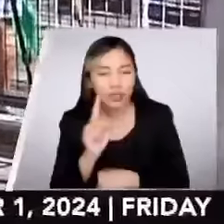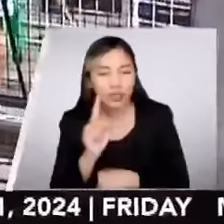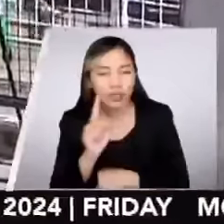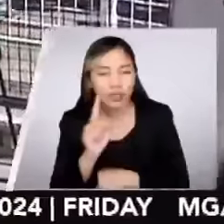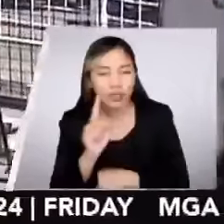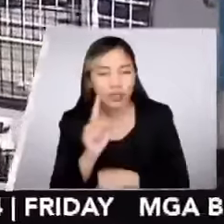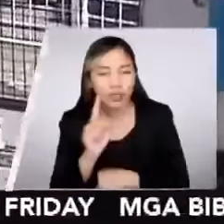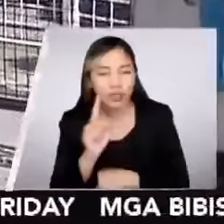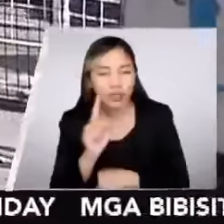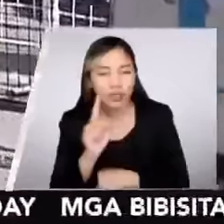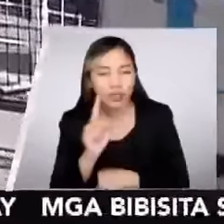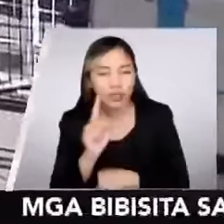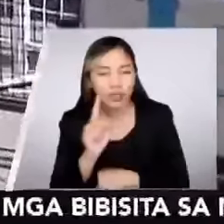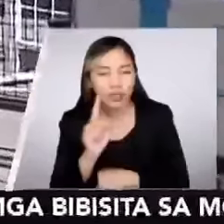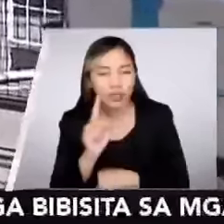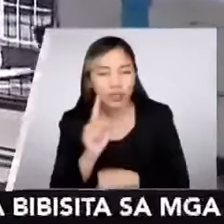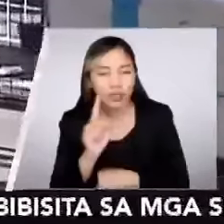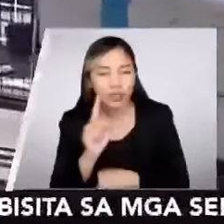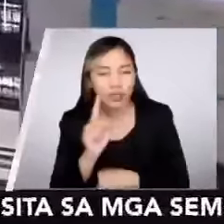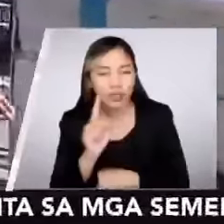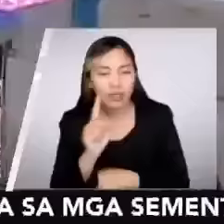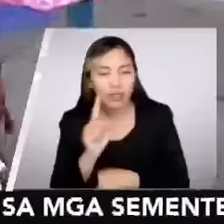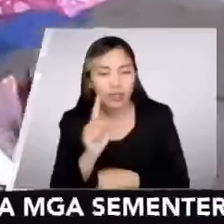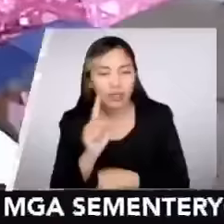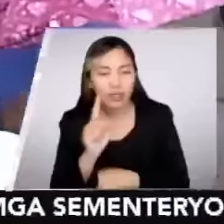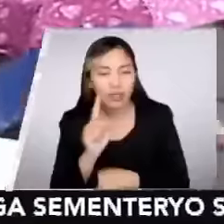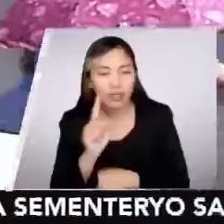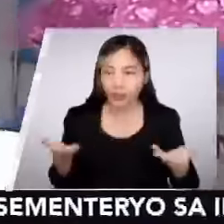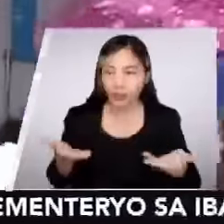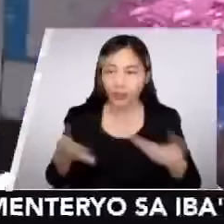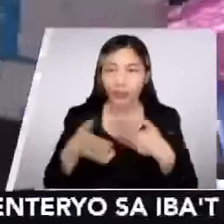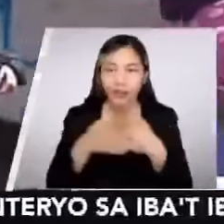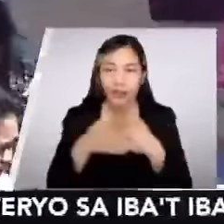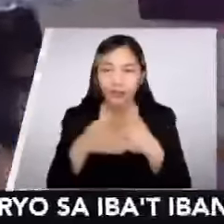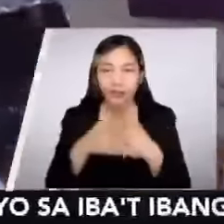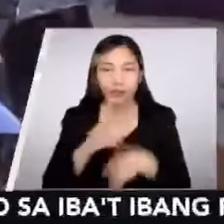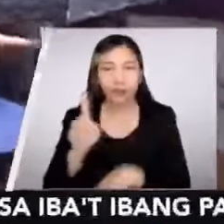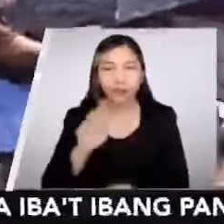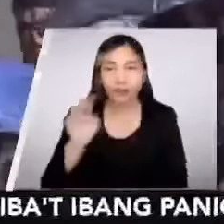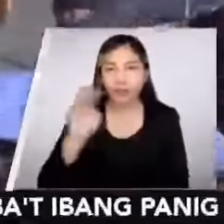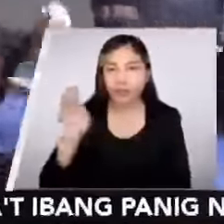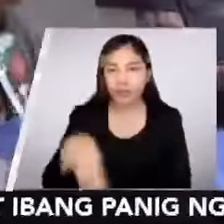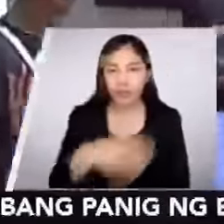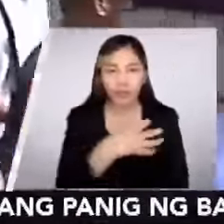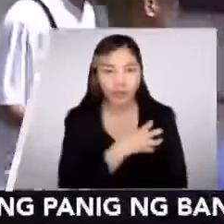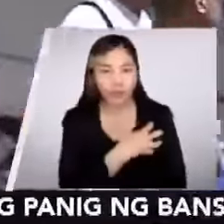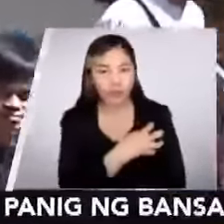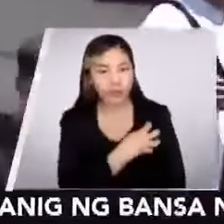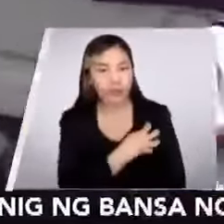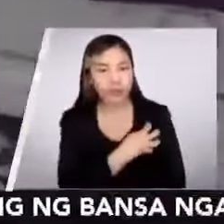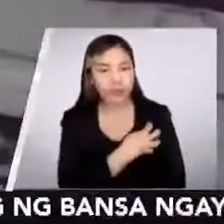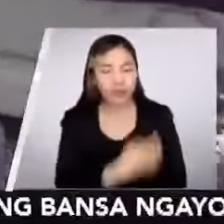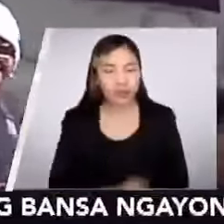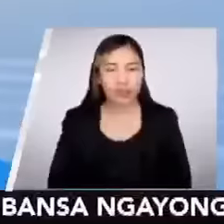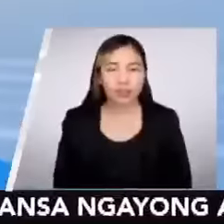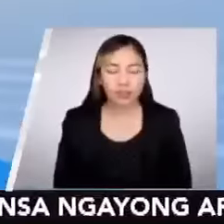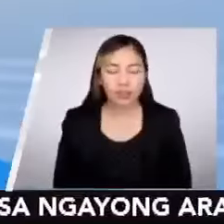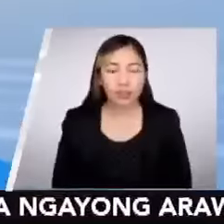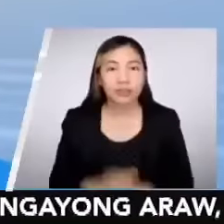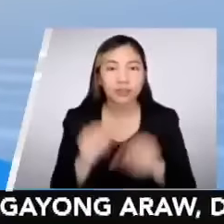lamang ang command post ng Manila Police District. Nandiyan naman na makikita yung kanilang